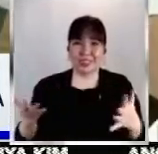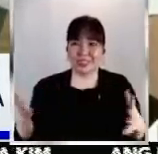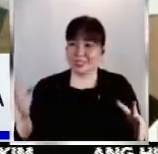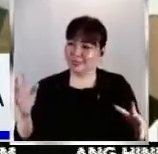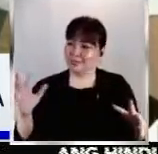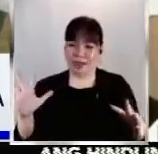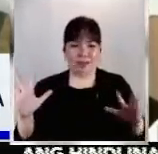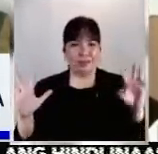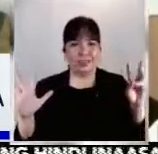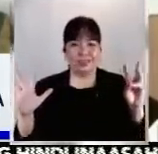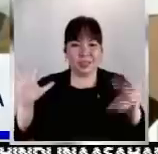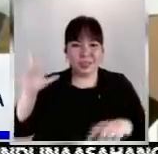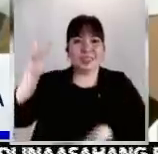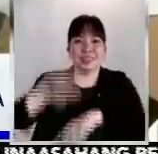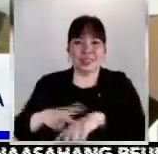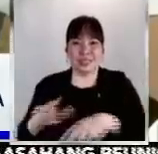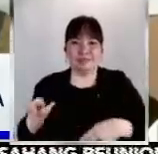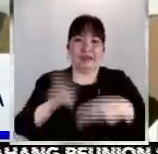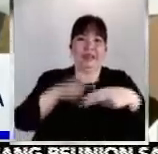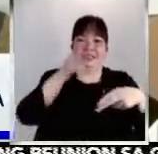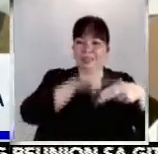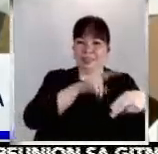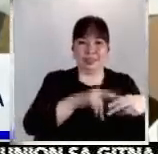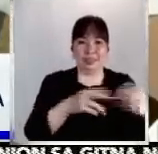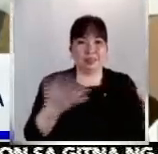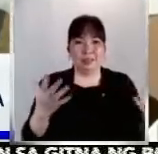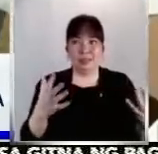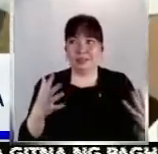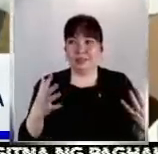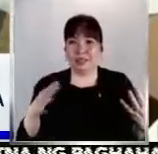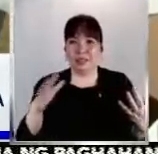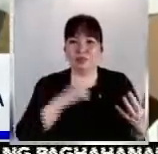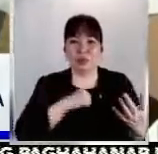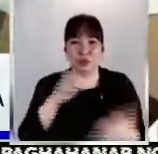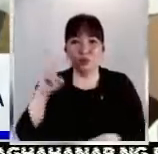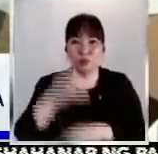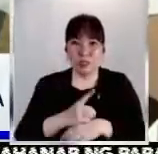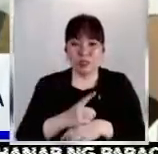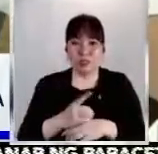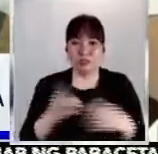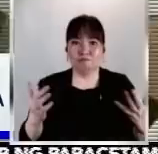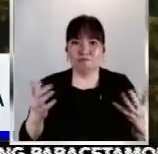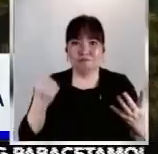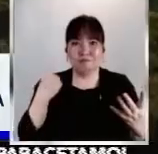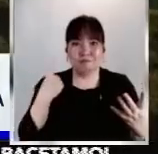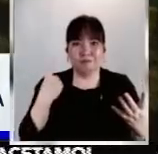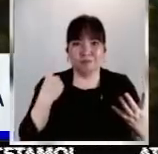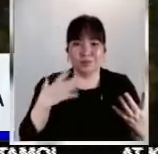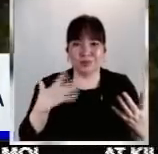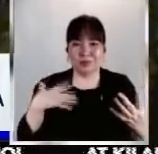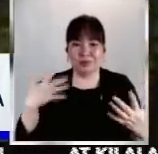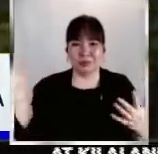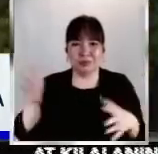More than tripled in just a period of 2 days. That is how the problem is galloping. Sa gitna